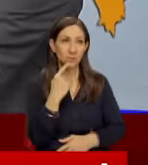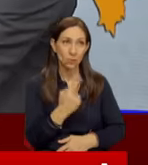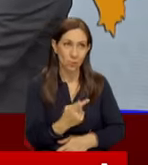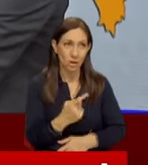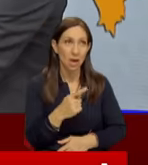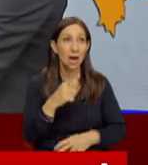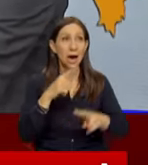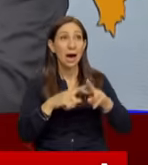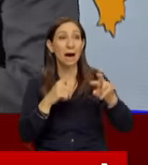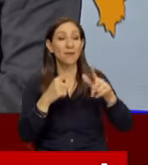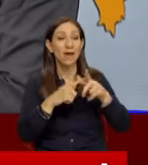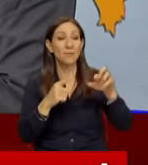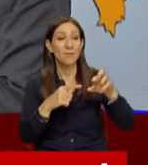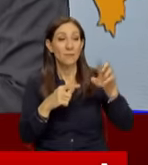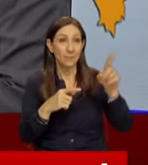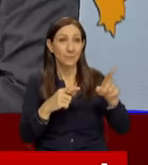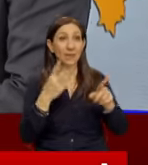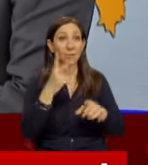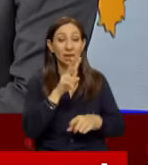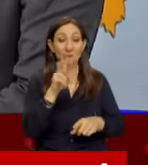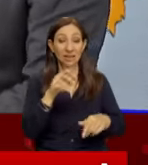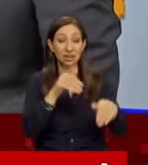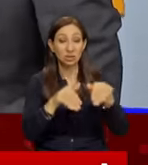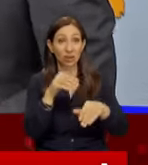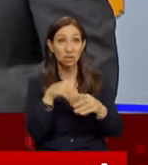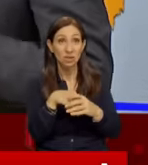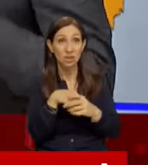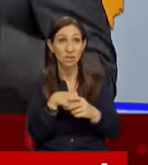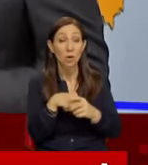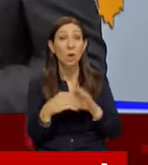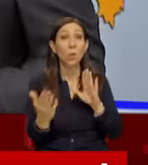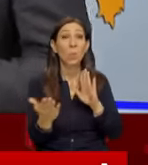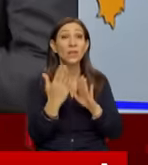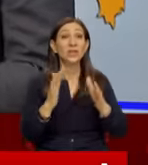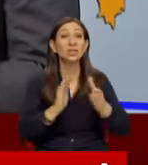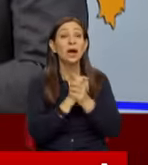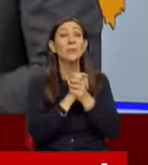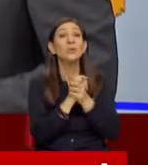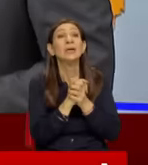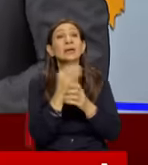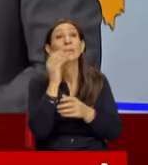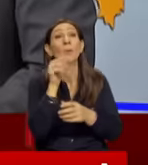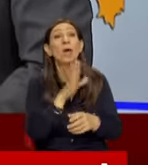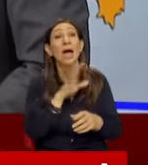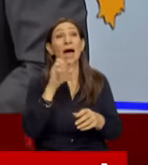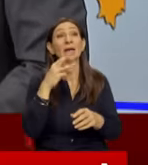kullanıyor AFP. Ve 2028 seçimleri için muhalefetin şampiyonu Ekrem İmamoğlu